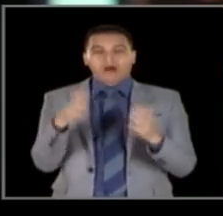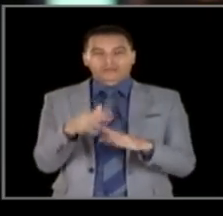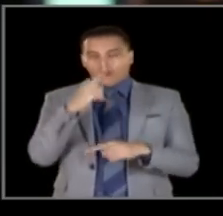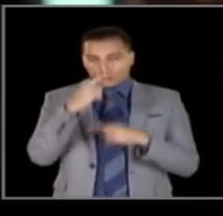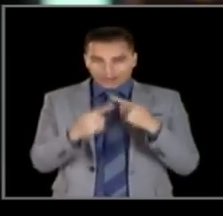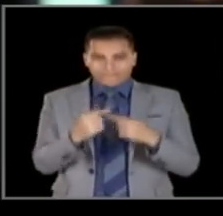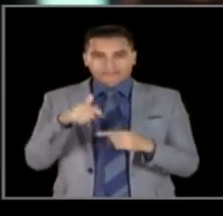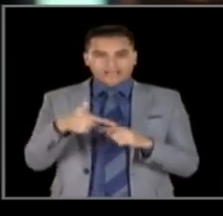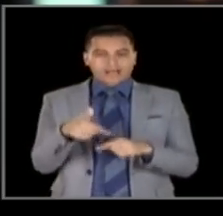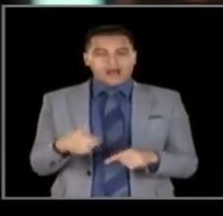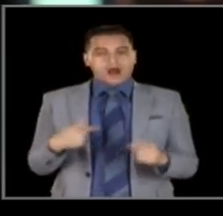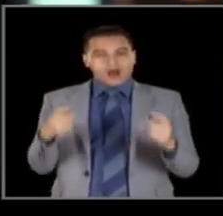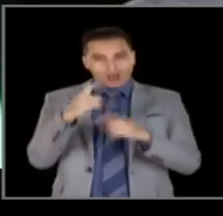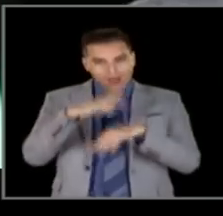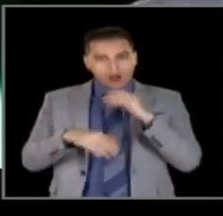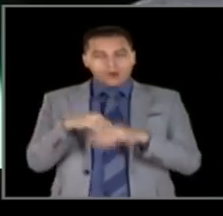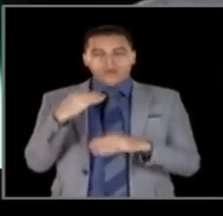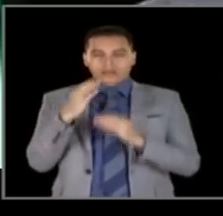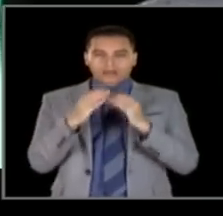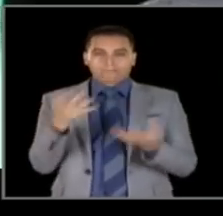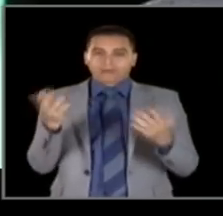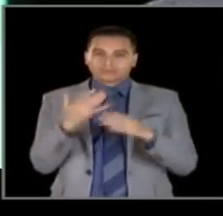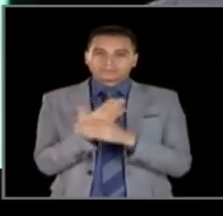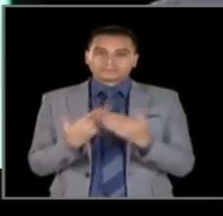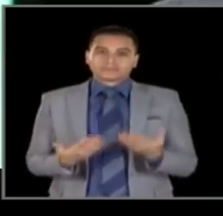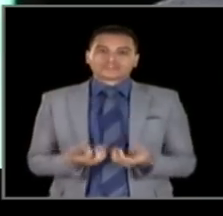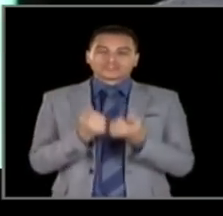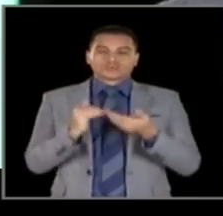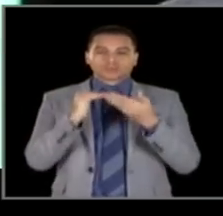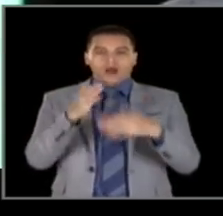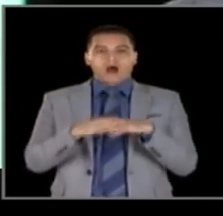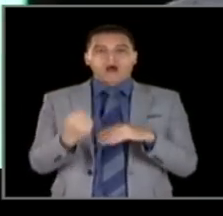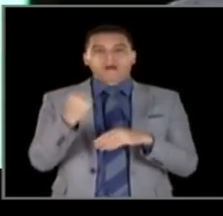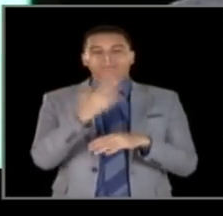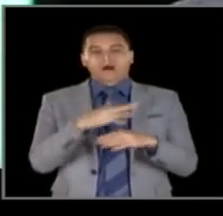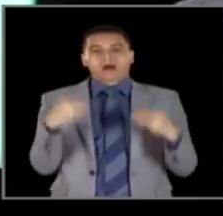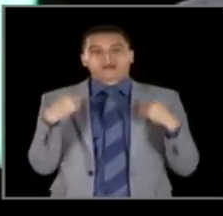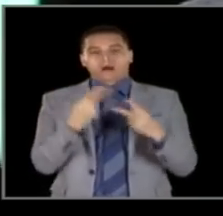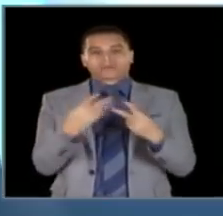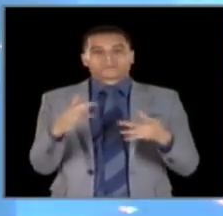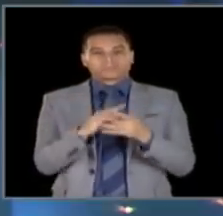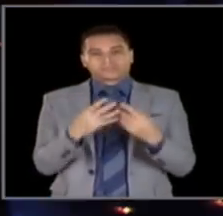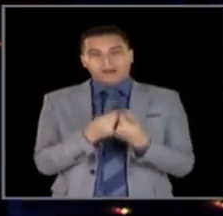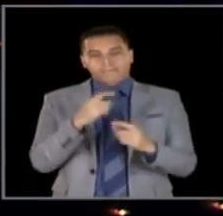الله باذن الله هحاول الماتش ده اكون على قدر المسؤوليه بحيث ان احنا نساعد في دعم الابطال الرياضيين من خلال البنك الاهلي